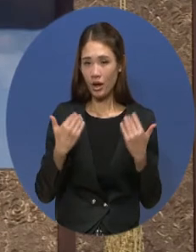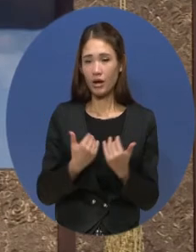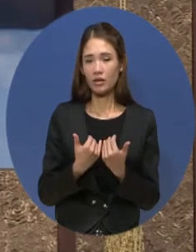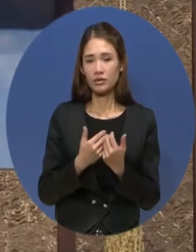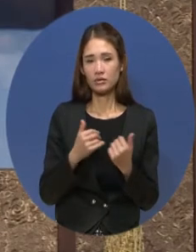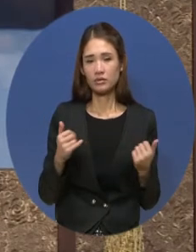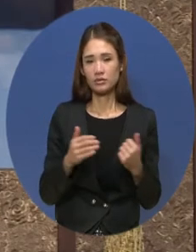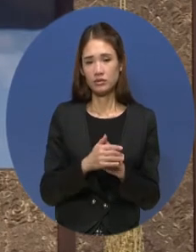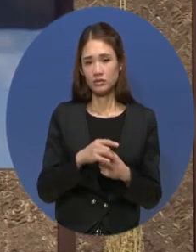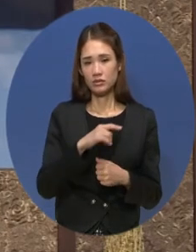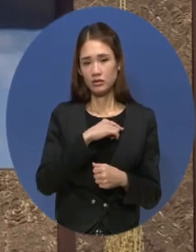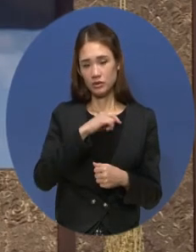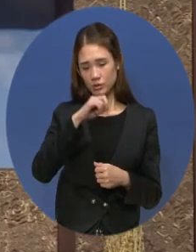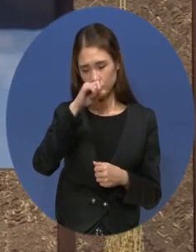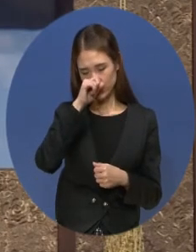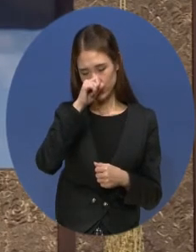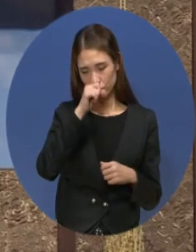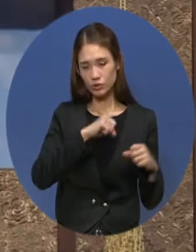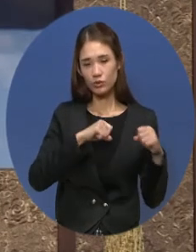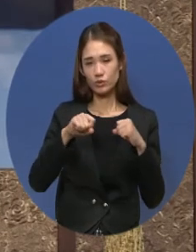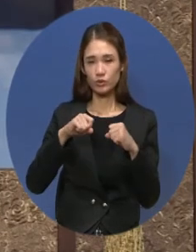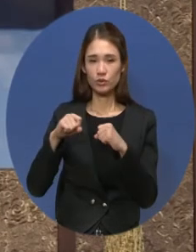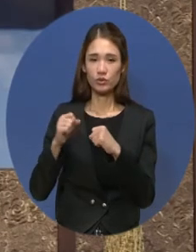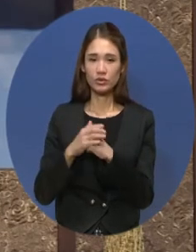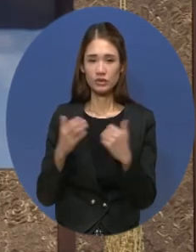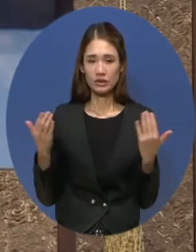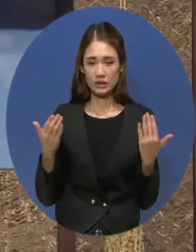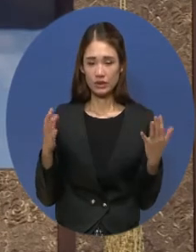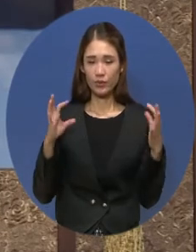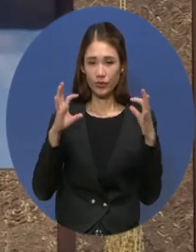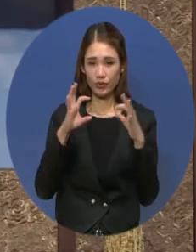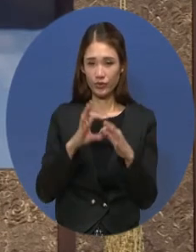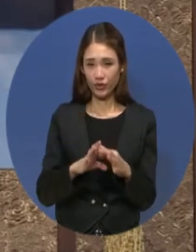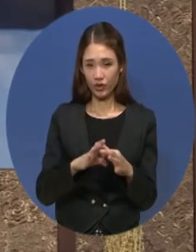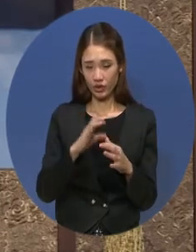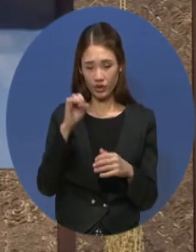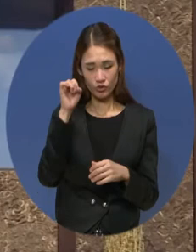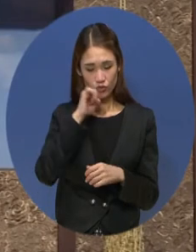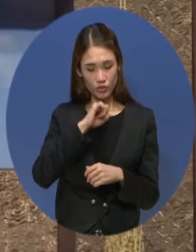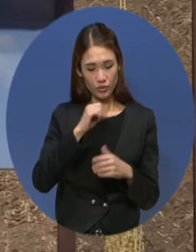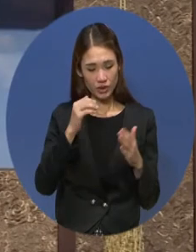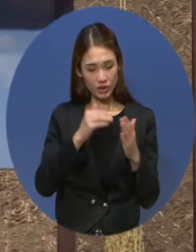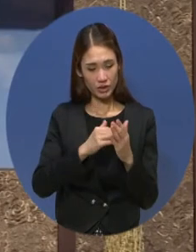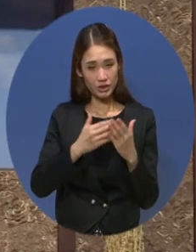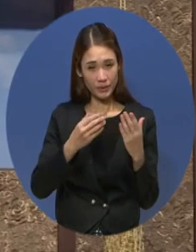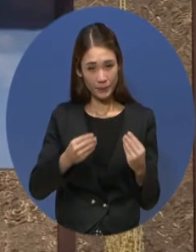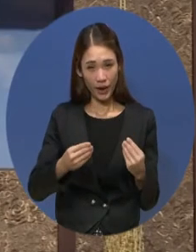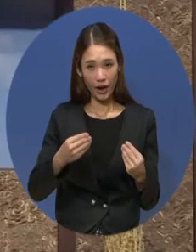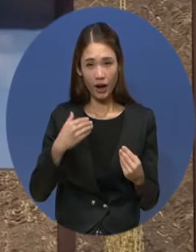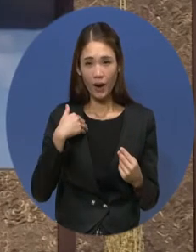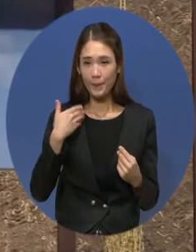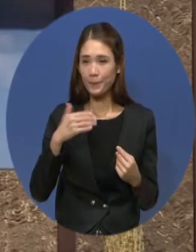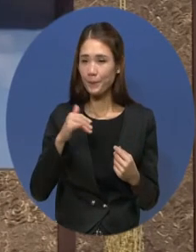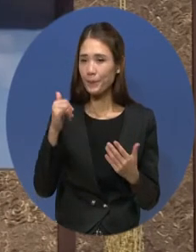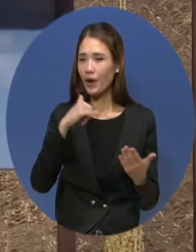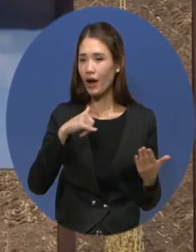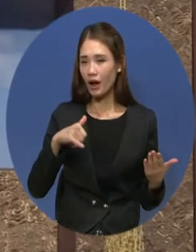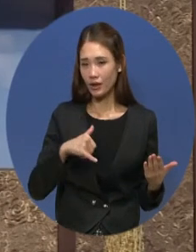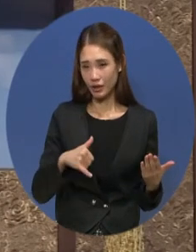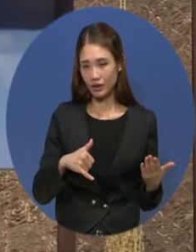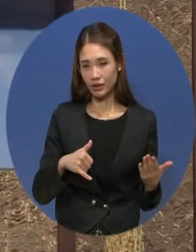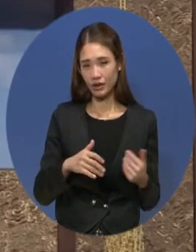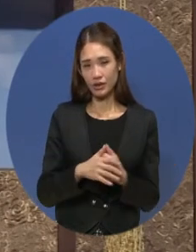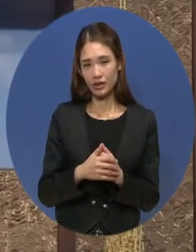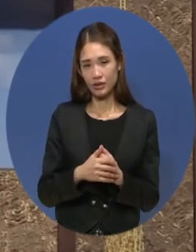분들한테 상당히 좋은 활동인 것 같아요 직업을 연결될 수도 있고 취미로 서 끝날 수도 있겠지만 은 그래서 바리스타 a